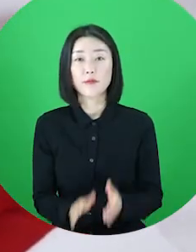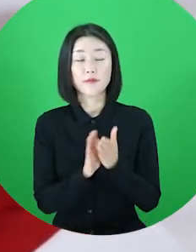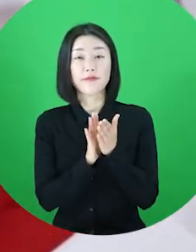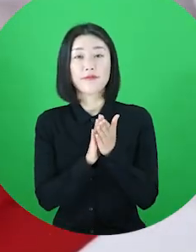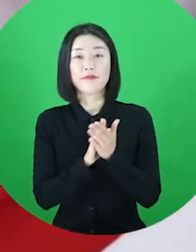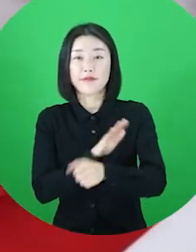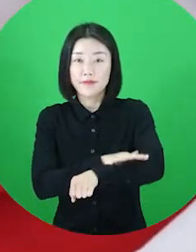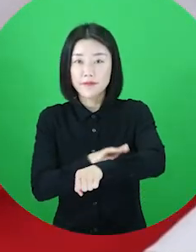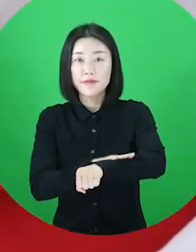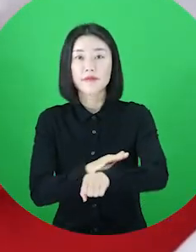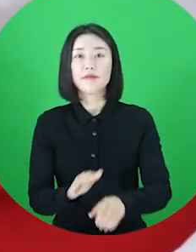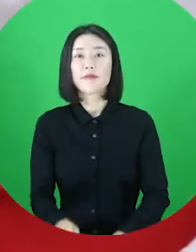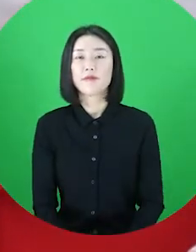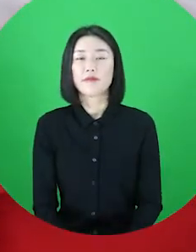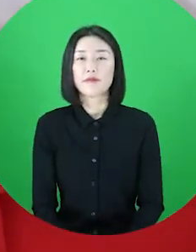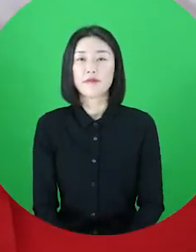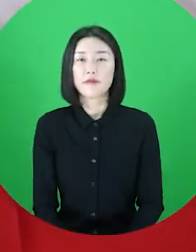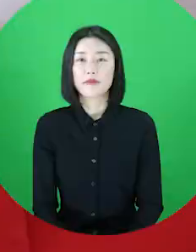우와, 정말 잘했어요.